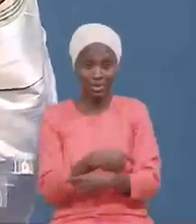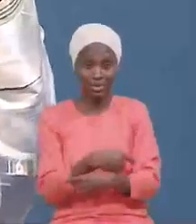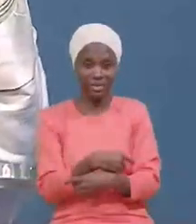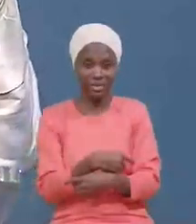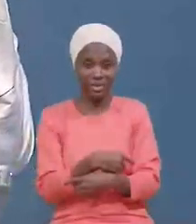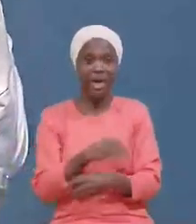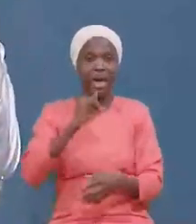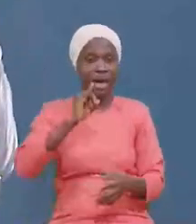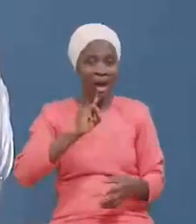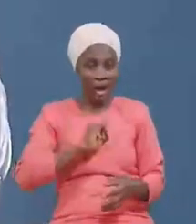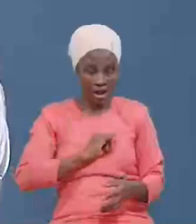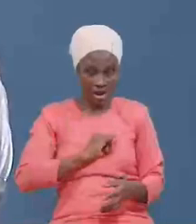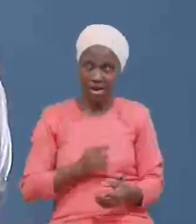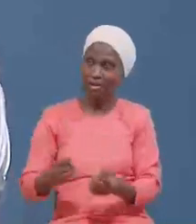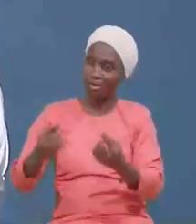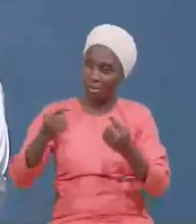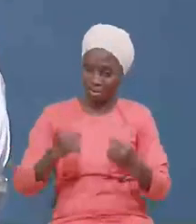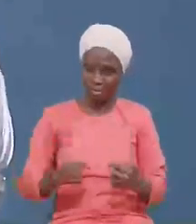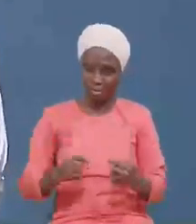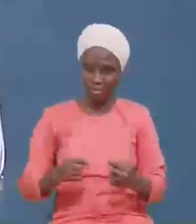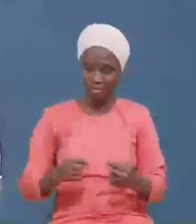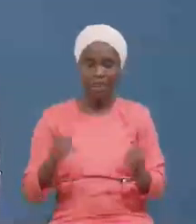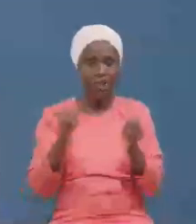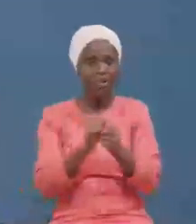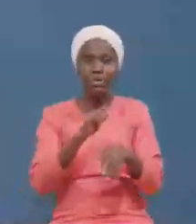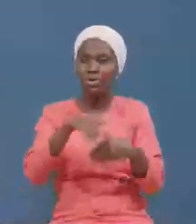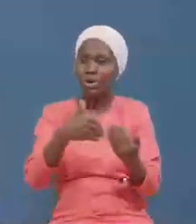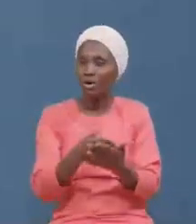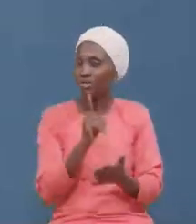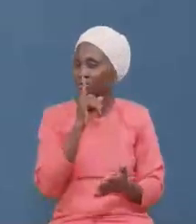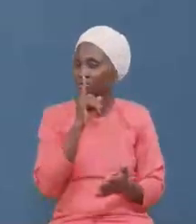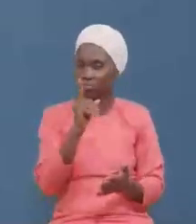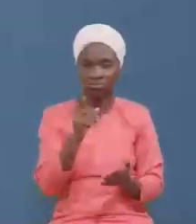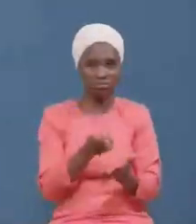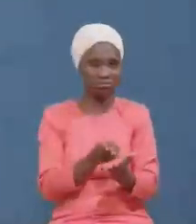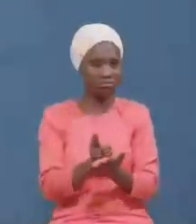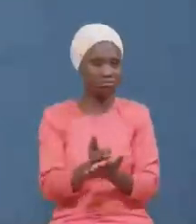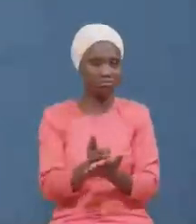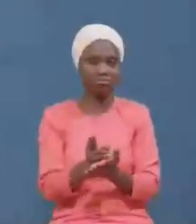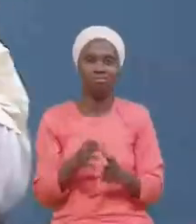je viens en toute sincérité.